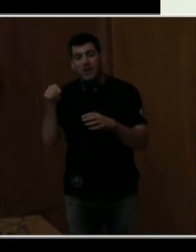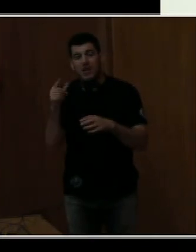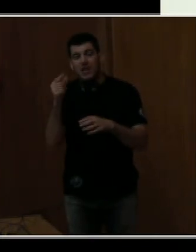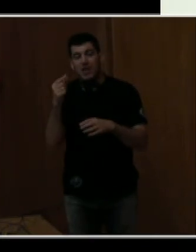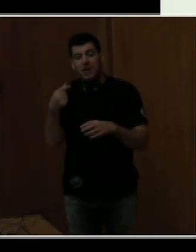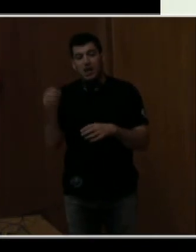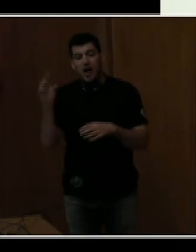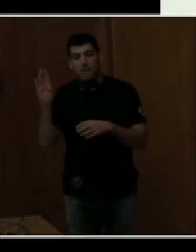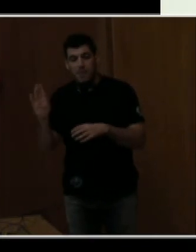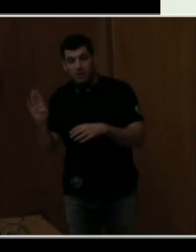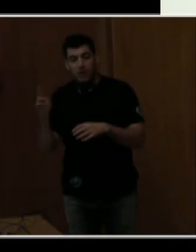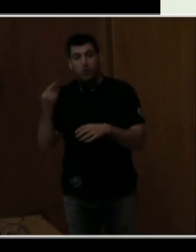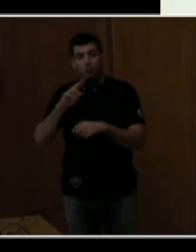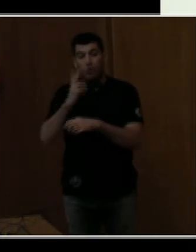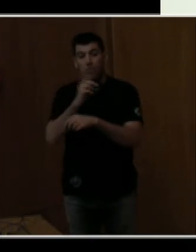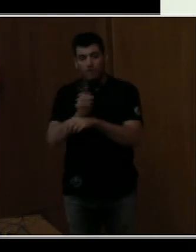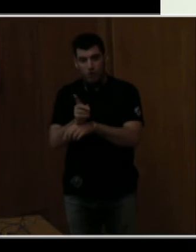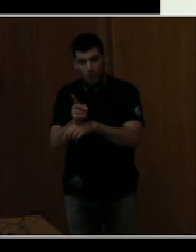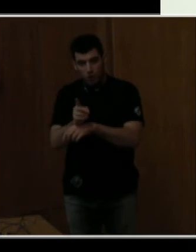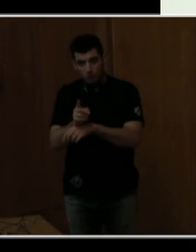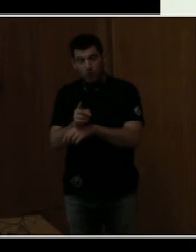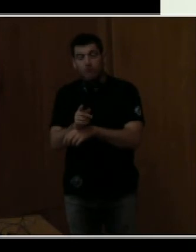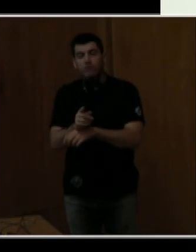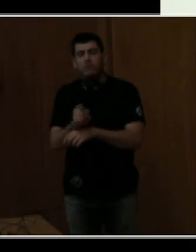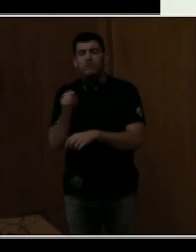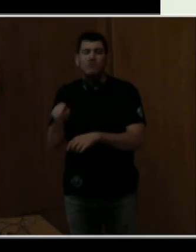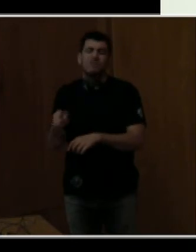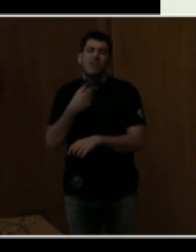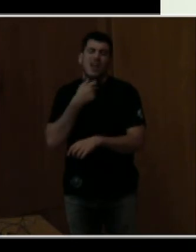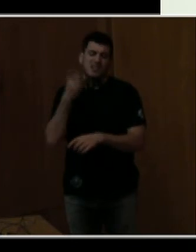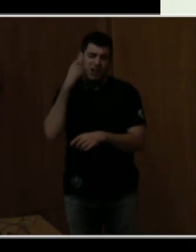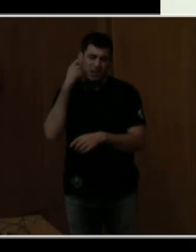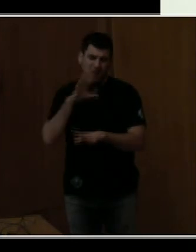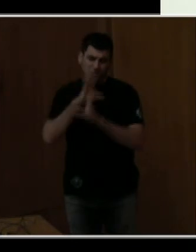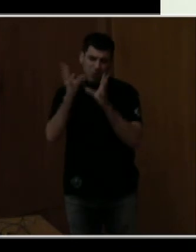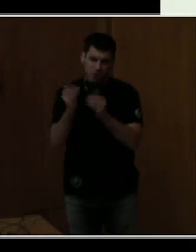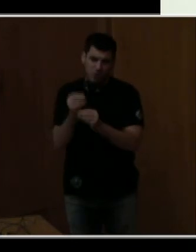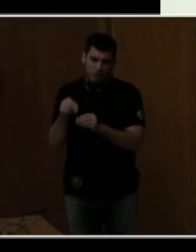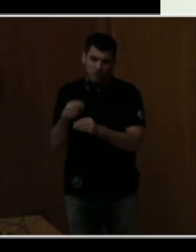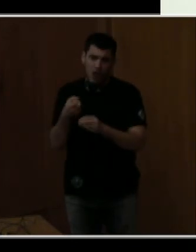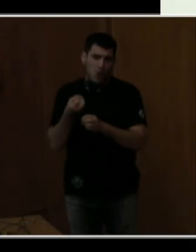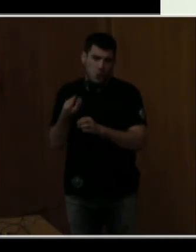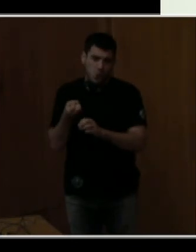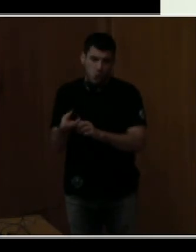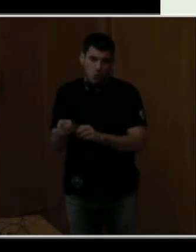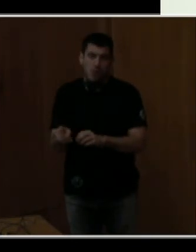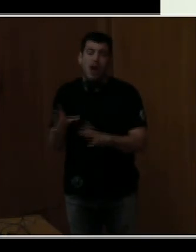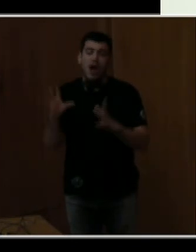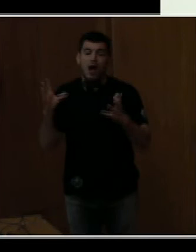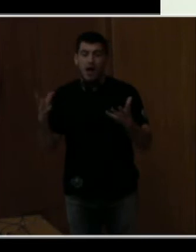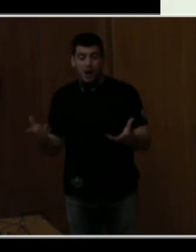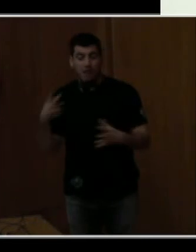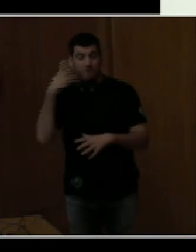448 γιγαμπίτ το δευτερόλεπτο. Δεν είναι υποχρεωτικό να καταλάβετε ακριβώς το τι σημαίνει αυτή η ταχύτητα, γιατί το 448 σας εξήγησα πριν, αλλά φανταστείτε μόνο